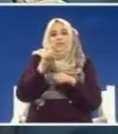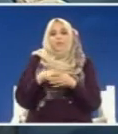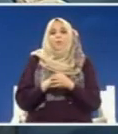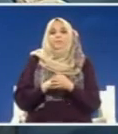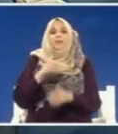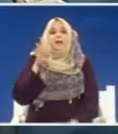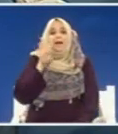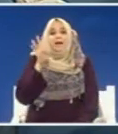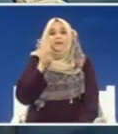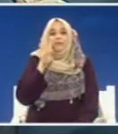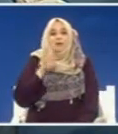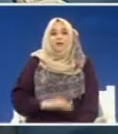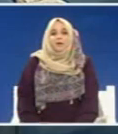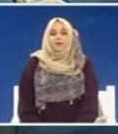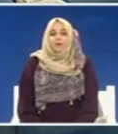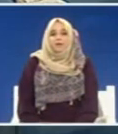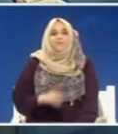لامية،